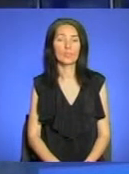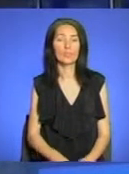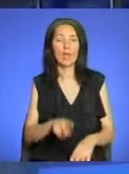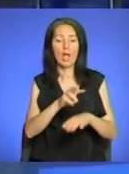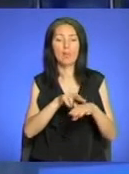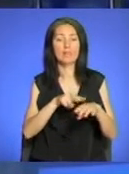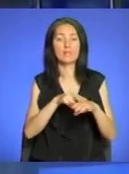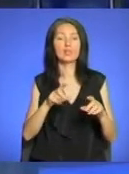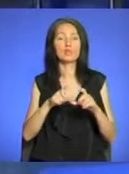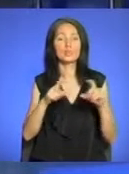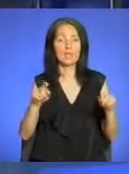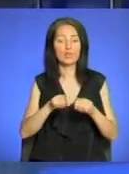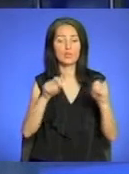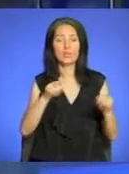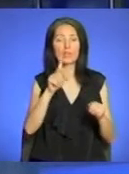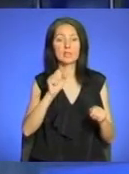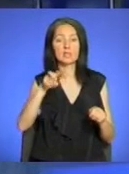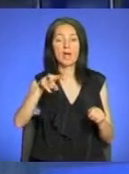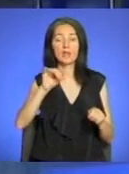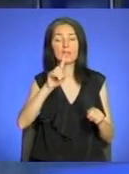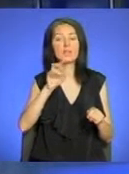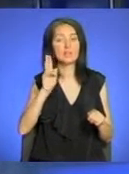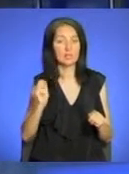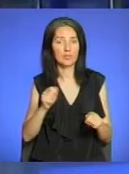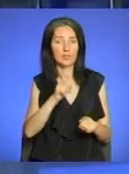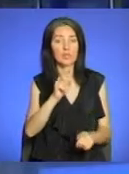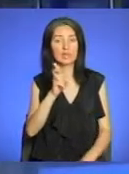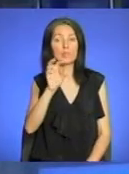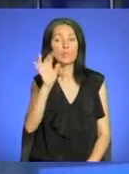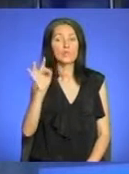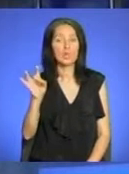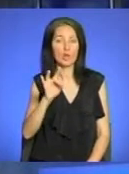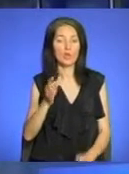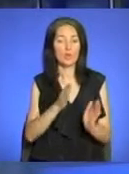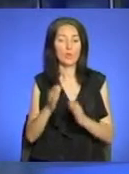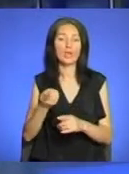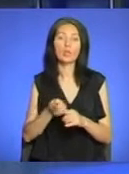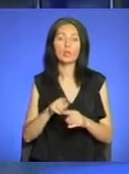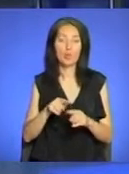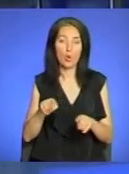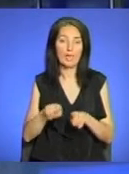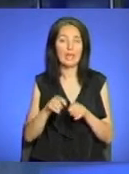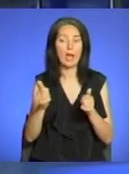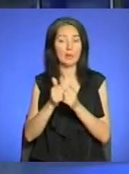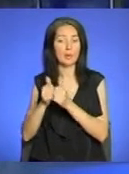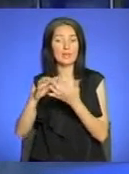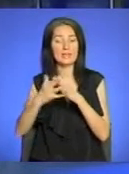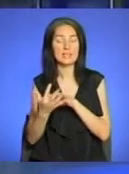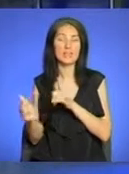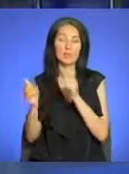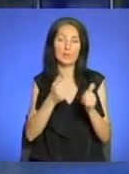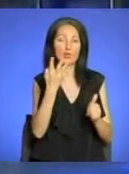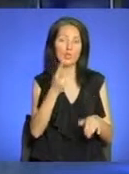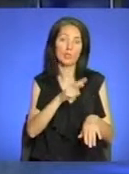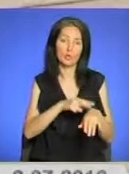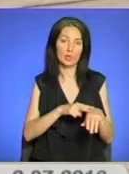Поліцейську станцію відкрили у Залістях Зборівського району. Порядок цього і навколишніх сіл забезпечуватимуть четверо правоохоронців. Більше дивимось